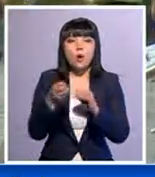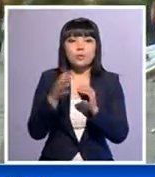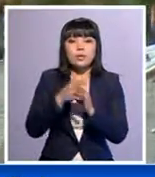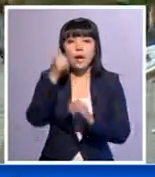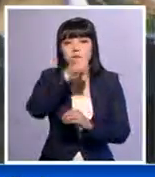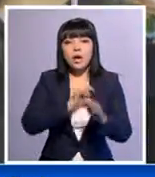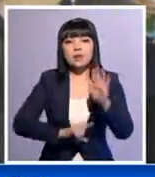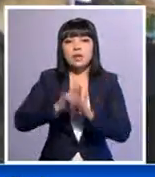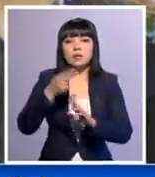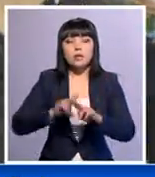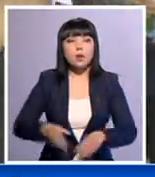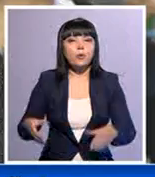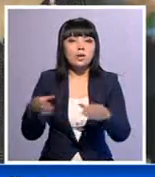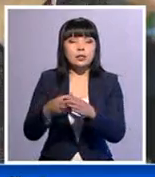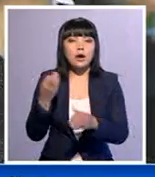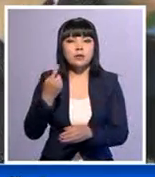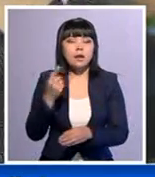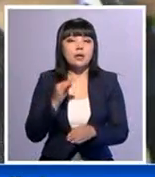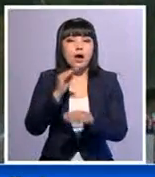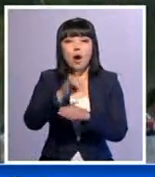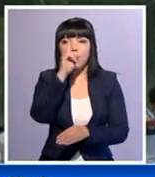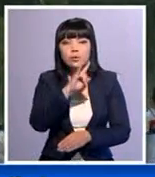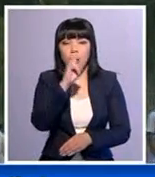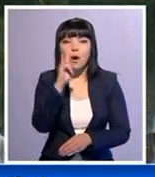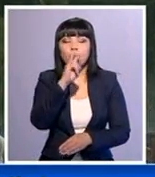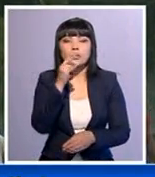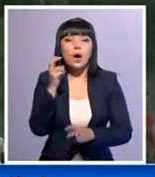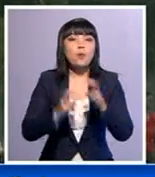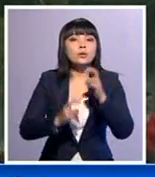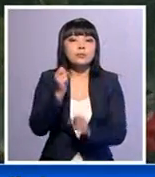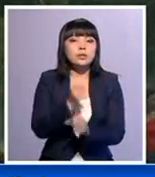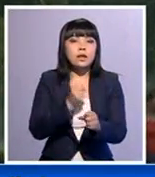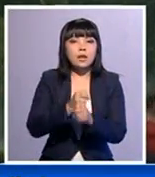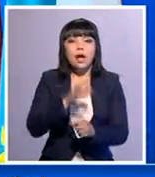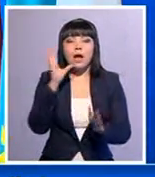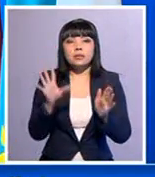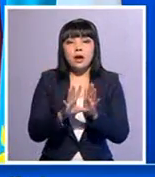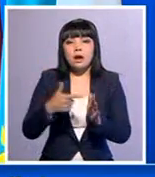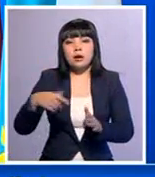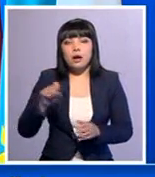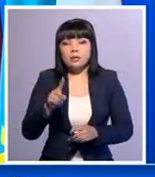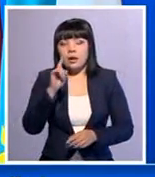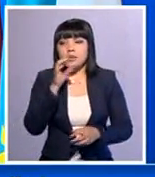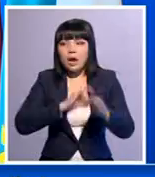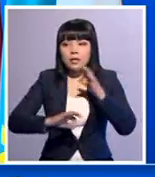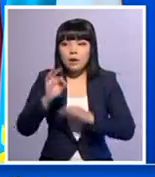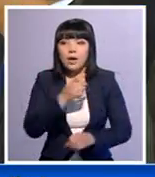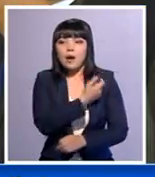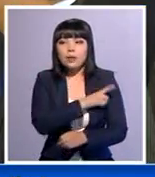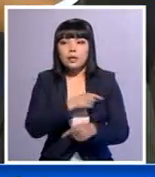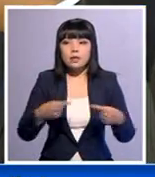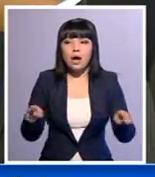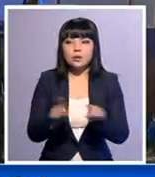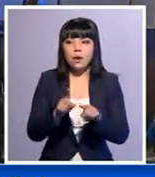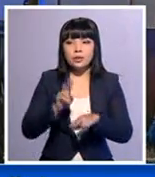істей бастайтын одақтың тағы бір үлкен нарығы мұнай мен мұнай өнімдері, газ бен электр энергиясы және дәрі-дәрмек пен медициналық бұйымдар болмақ.